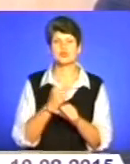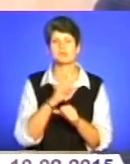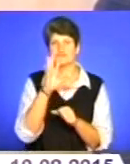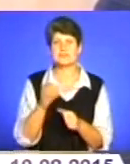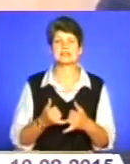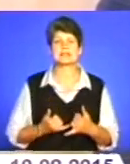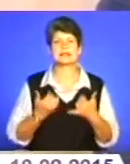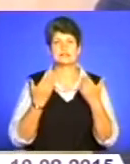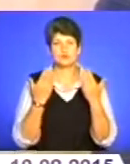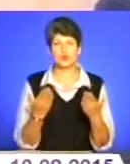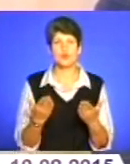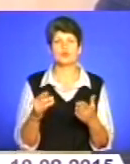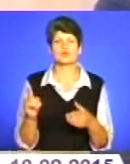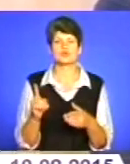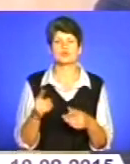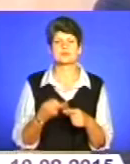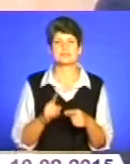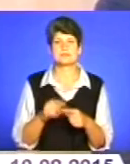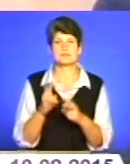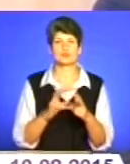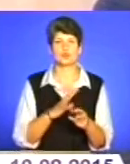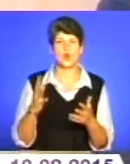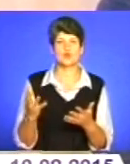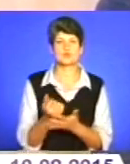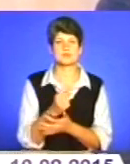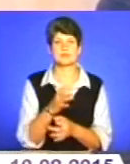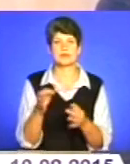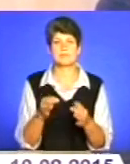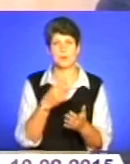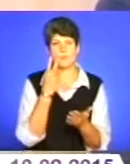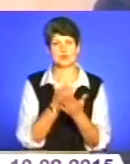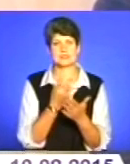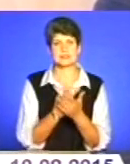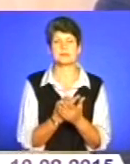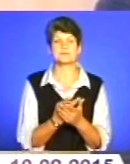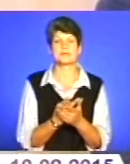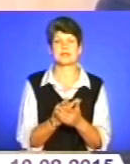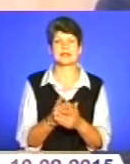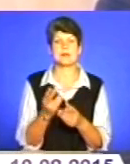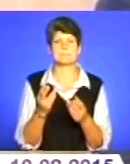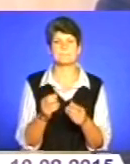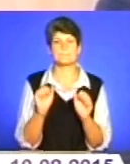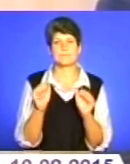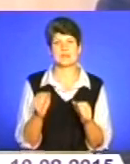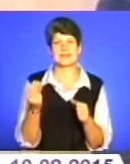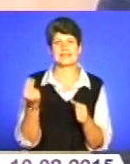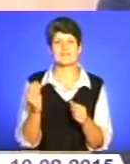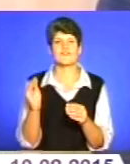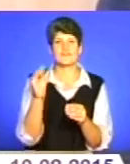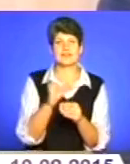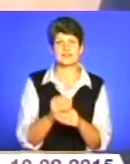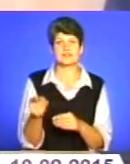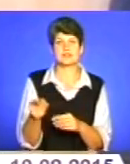щоб цей проект був успішним, більше того, показовим для потенційних інвесторів на території Тернопільської області,